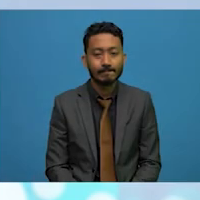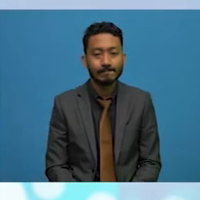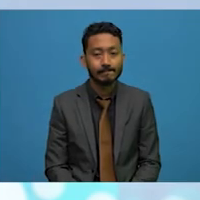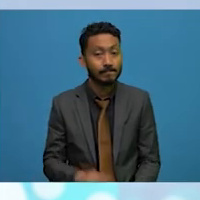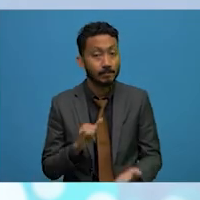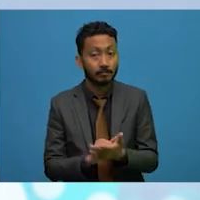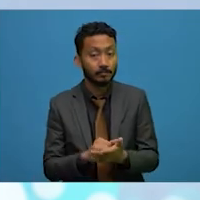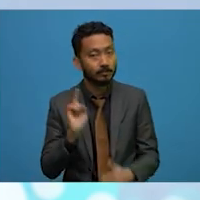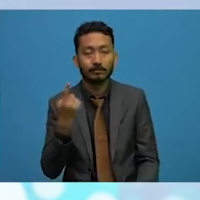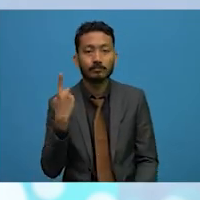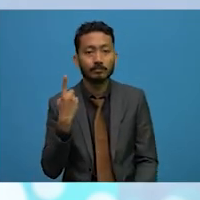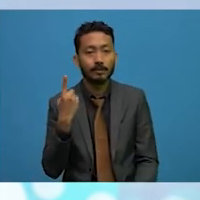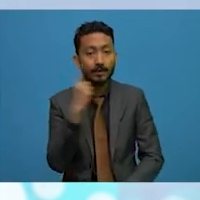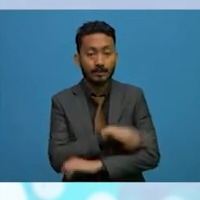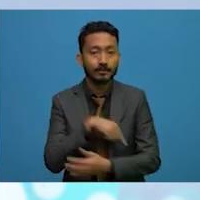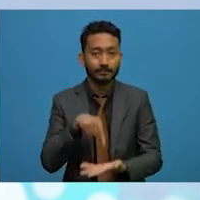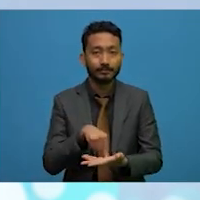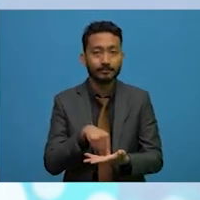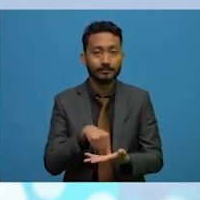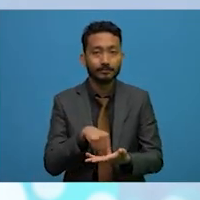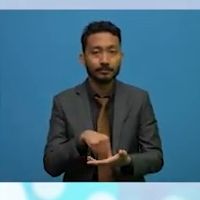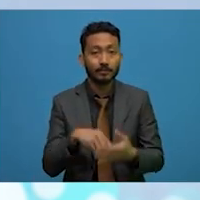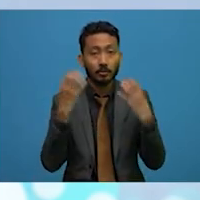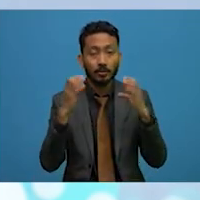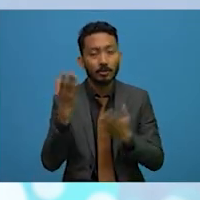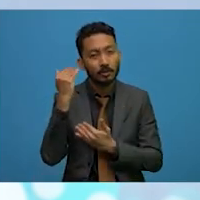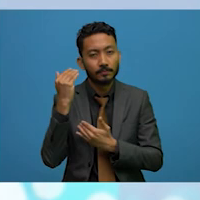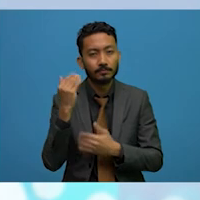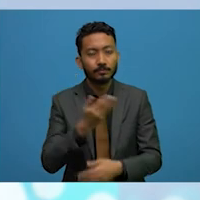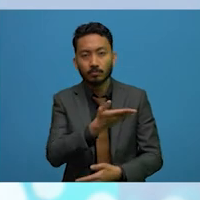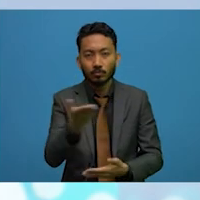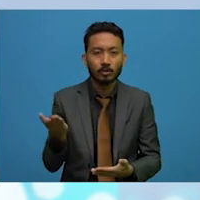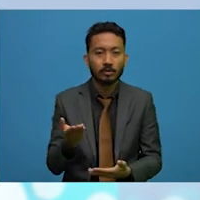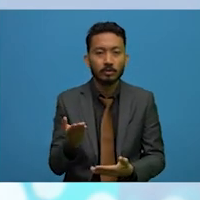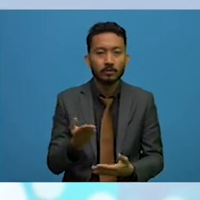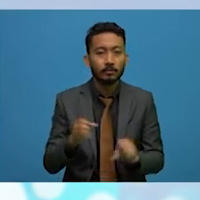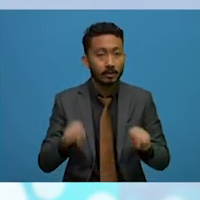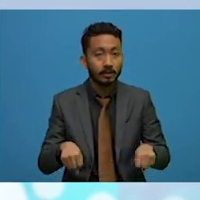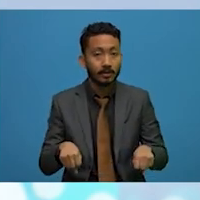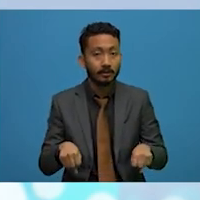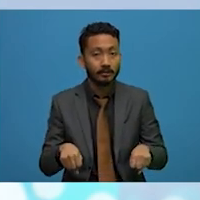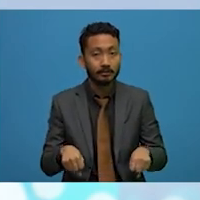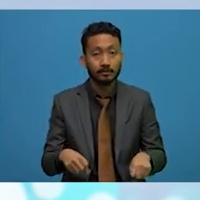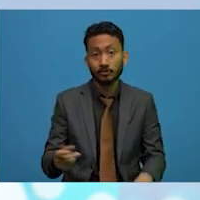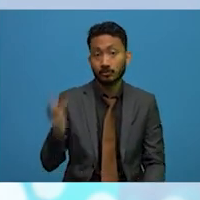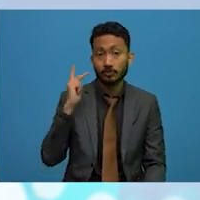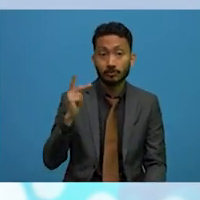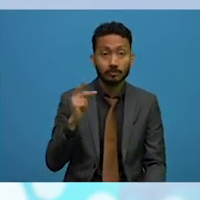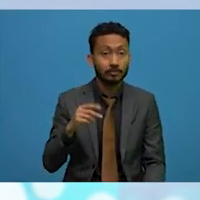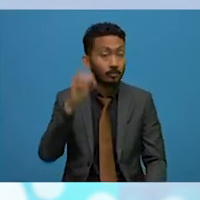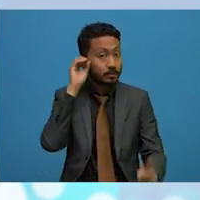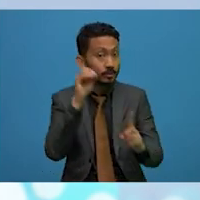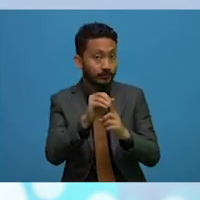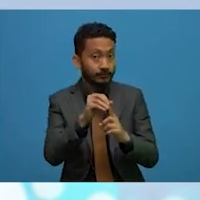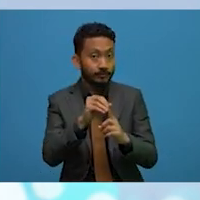Sekian sahaja sesi pembelajaran kita. Cikgu harap pelajar semua berjaya menguasai objektif pembelajaran kita